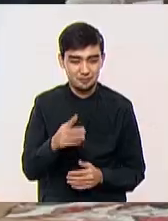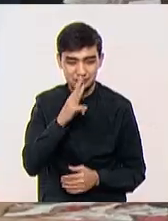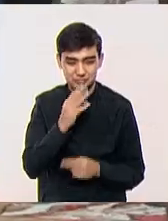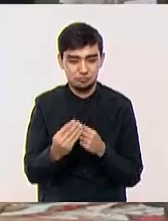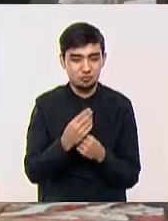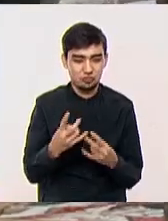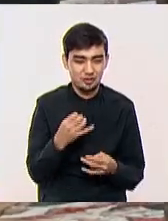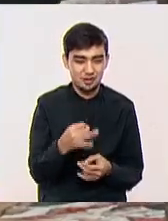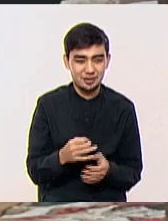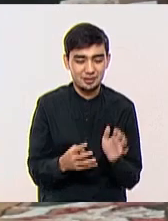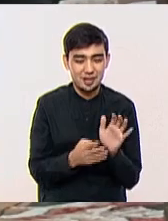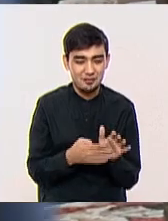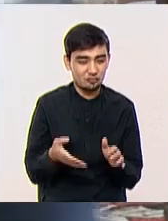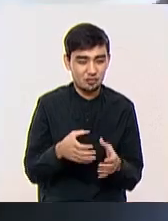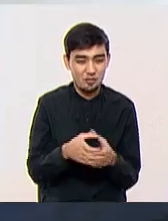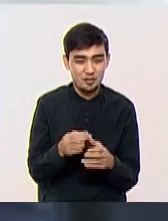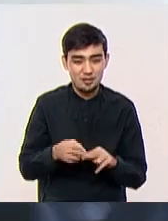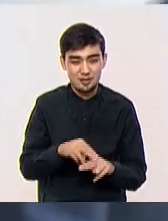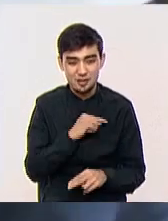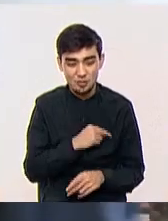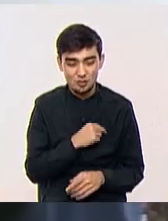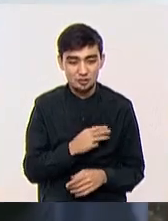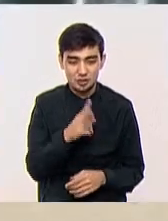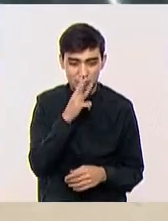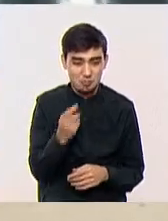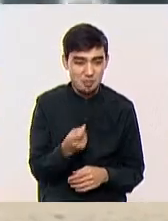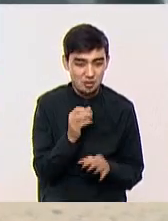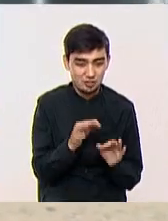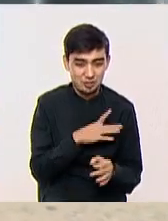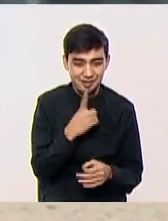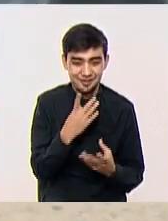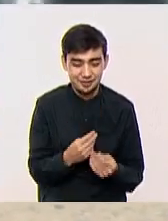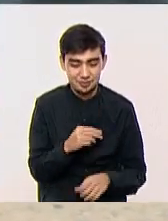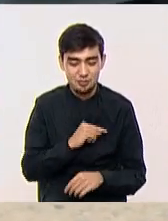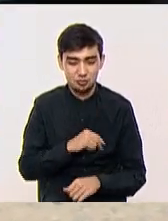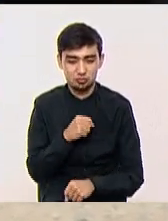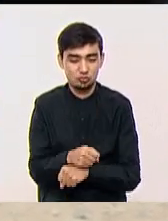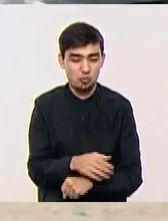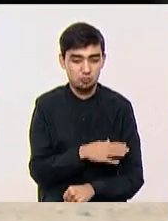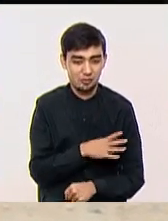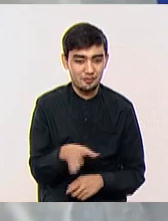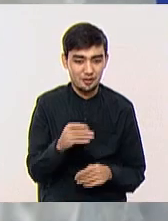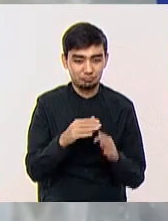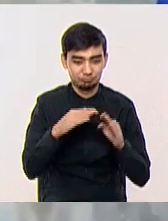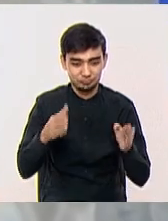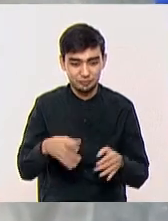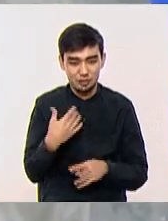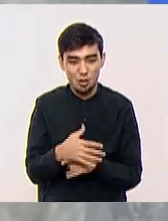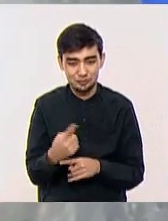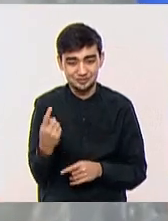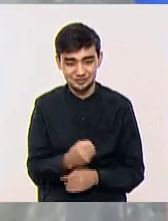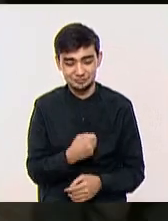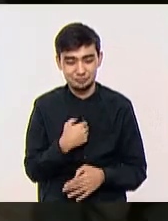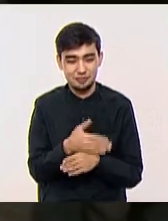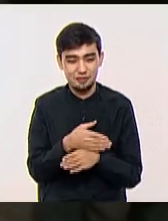Биыл тіпті өңірде 9 бірдей компания жұмысшылары осы еңбек ақының аздығын айтып бір күнде жұмыстарын тоқтатқан еді. Олар шатыр тігіп апталап далада да